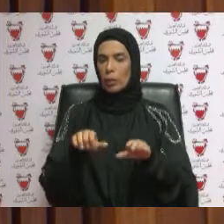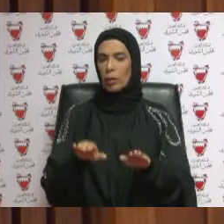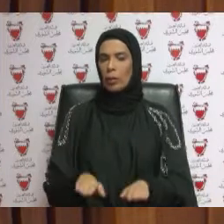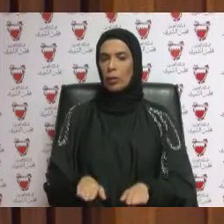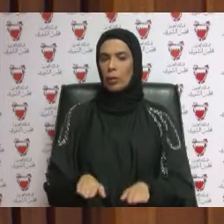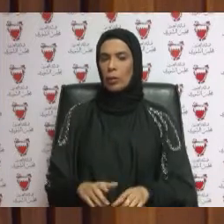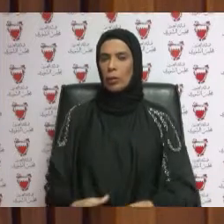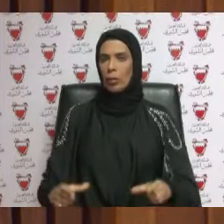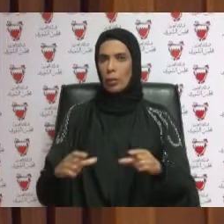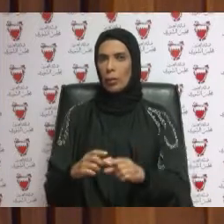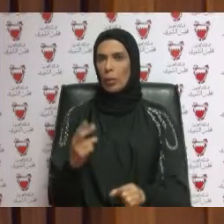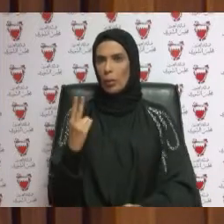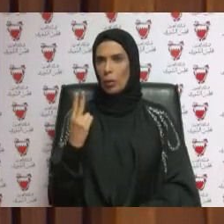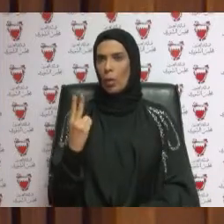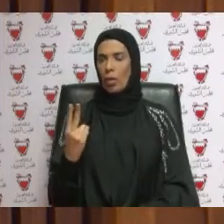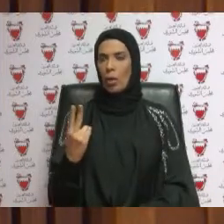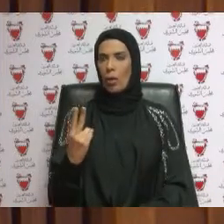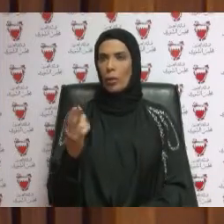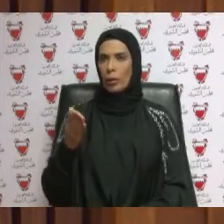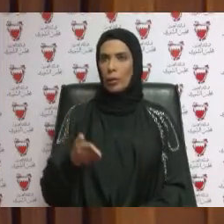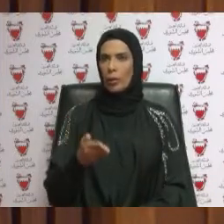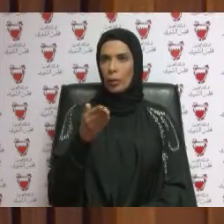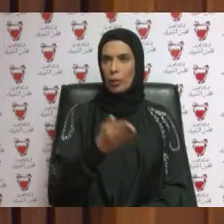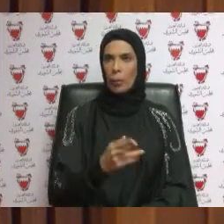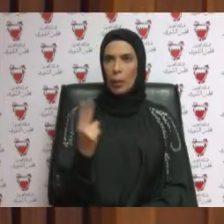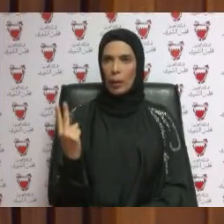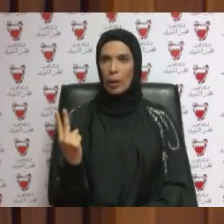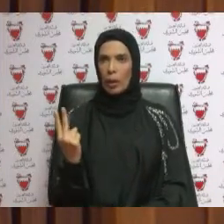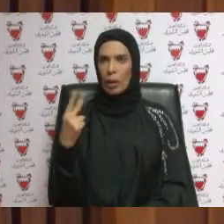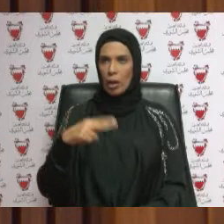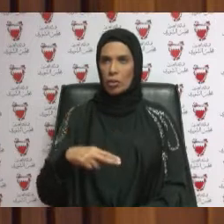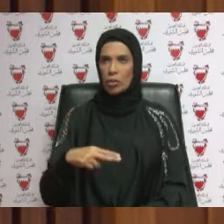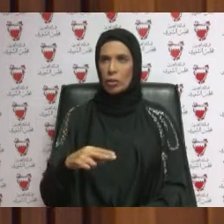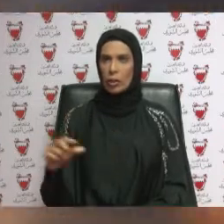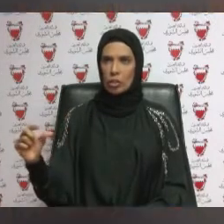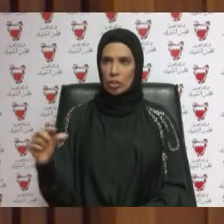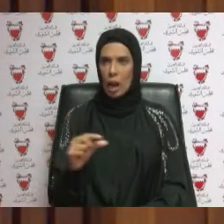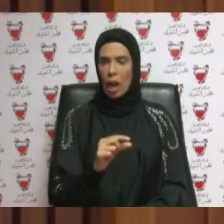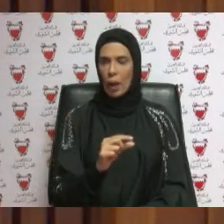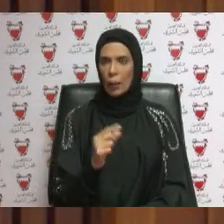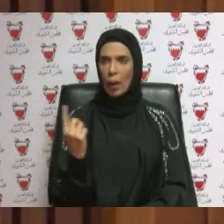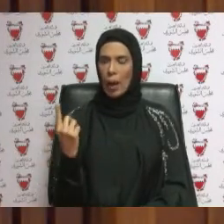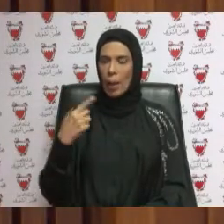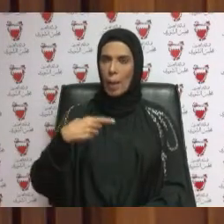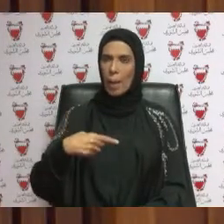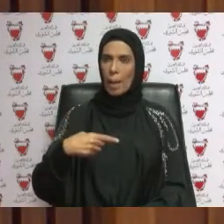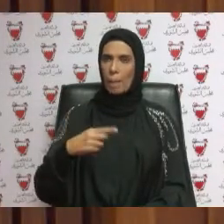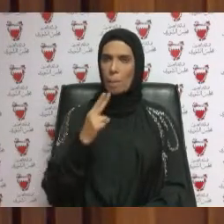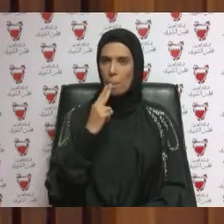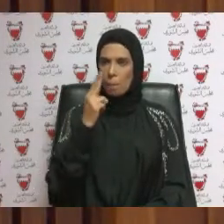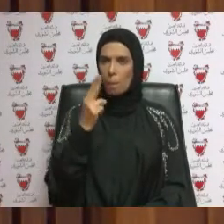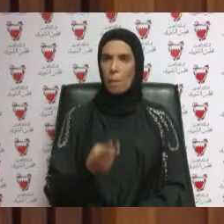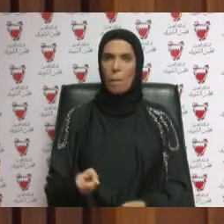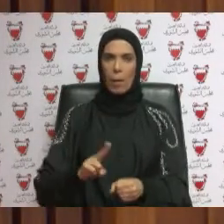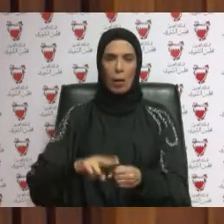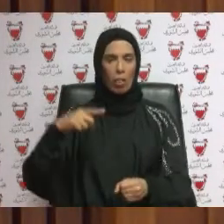في اجتماعه الثاني المنعقد بتاريخ 20 أكتوبر 2019 بخصوص إعادة النظر في